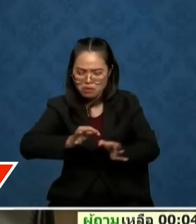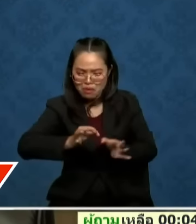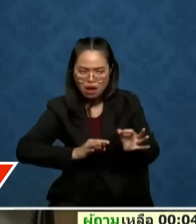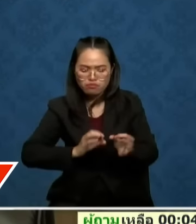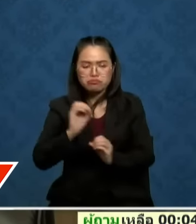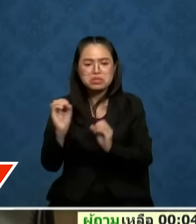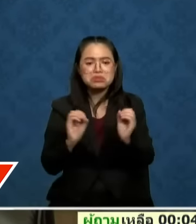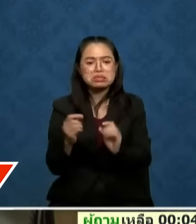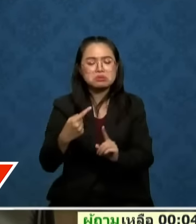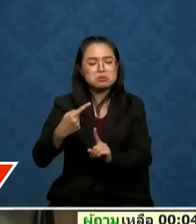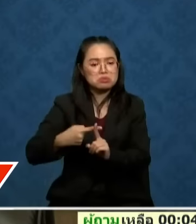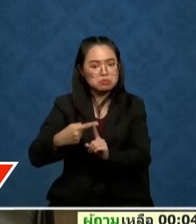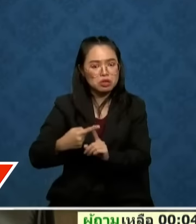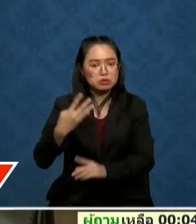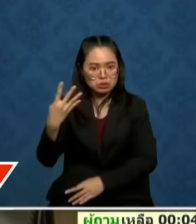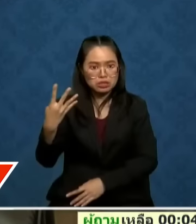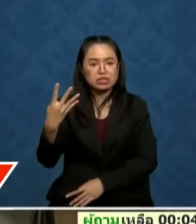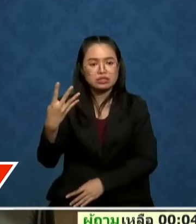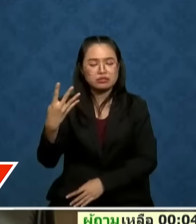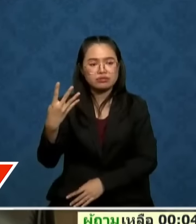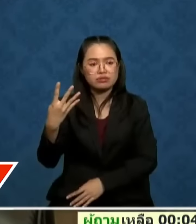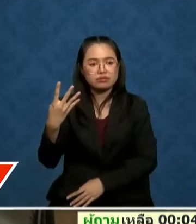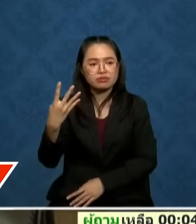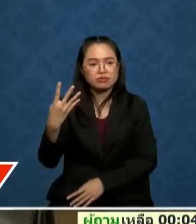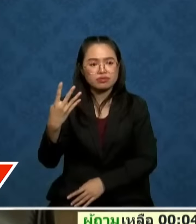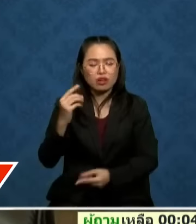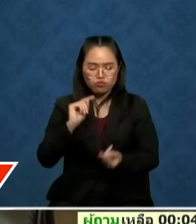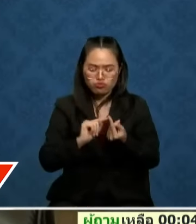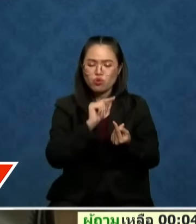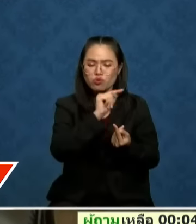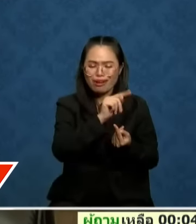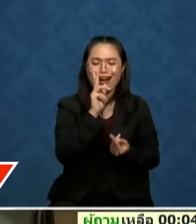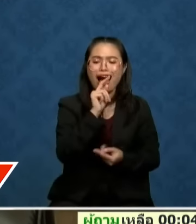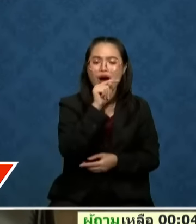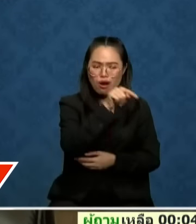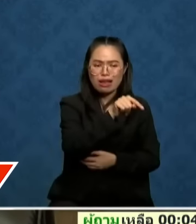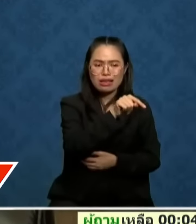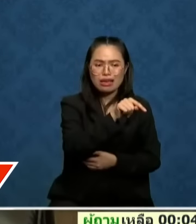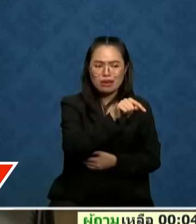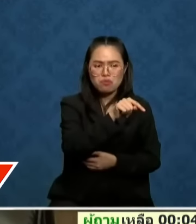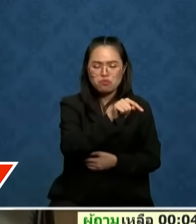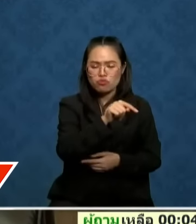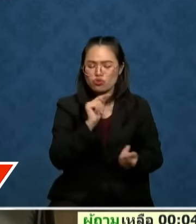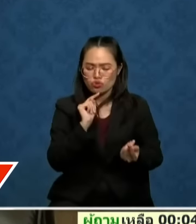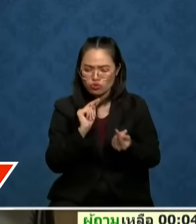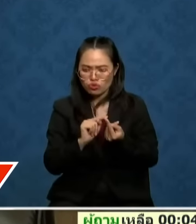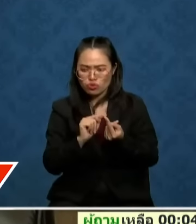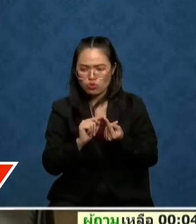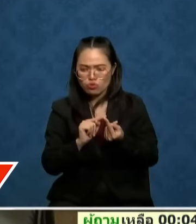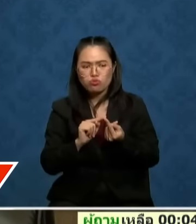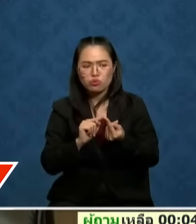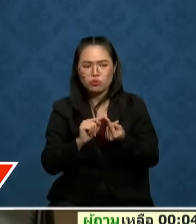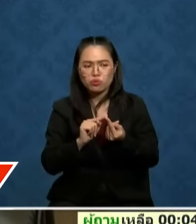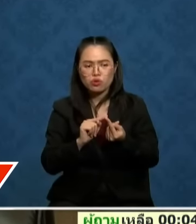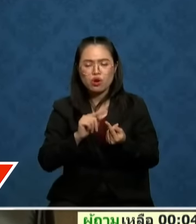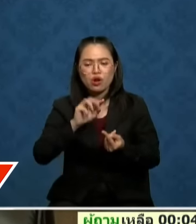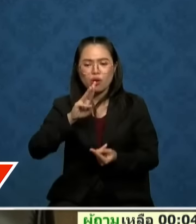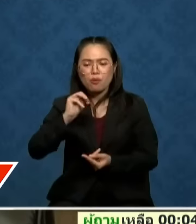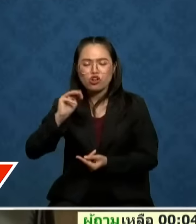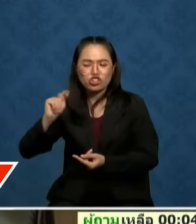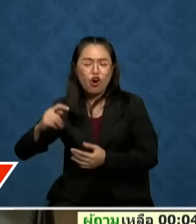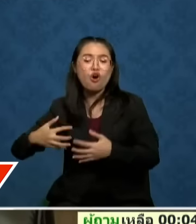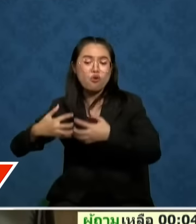อนนี้4เดือนแล้วครับและเครนถล่มนี้ทำให้เราตั้งข้อสงสัยได้ว่าเป็นเพราะการปล่อยปละละเลยของหน่วยงานในกำกับของท่านรัฐมนตรีหรือ